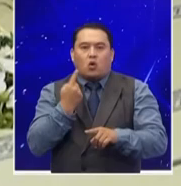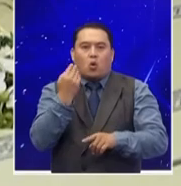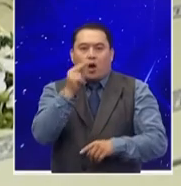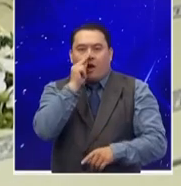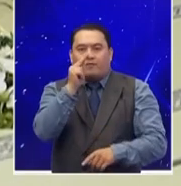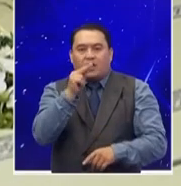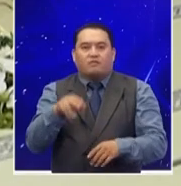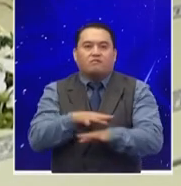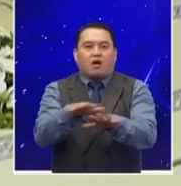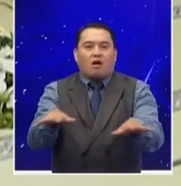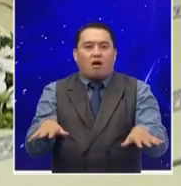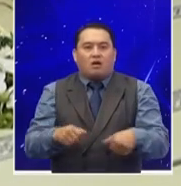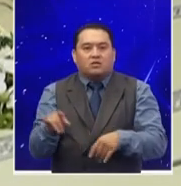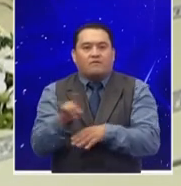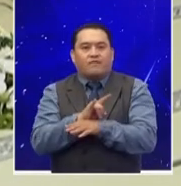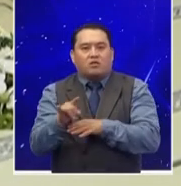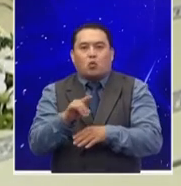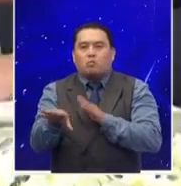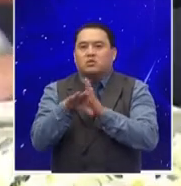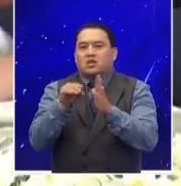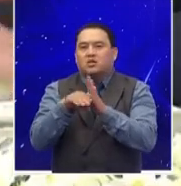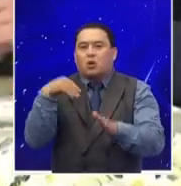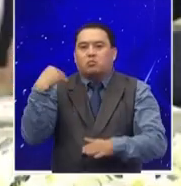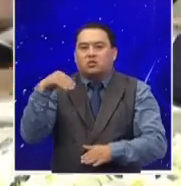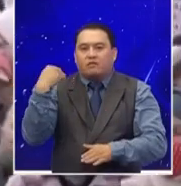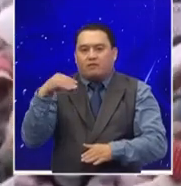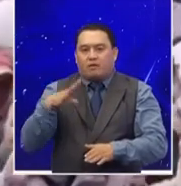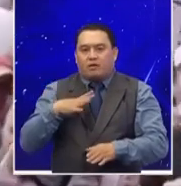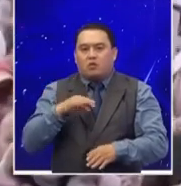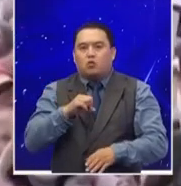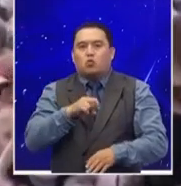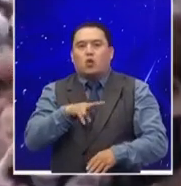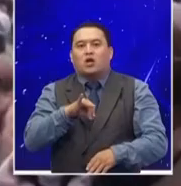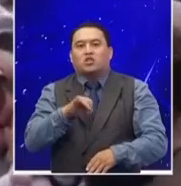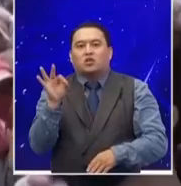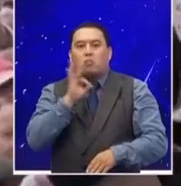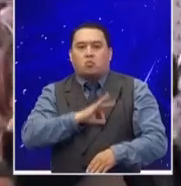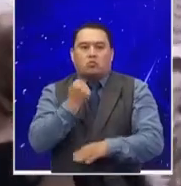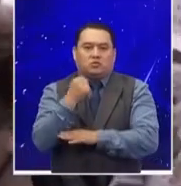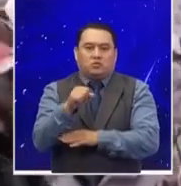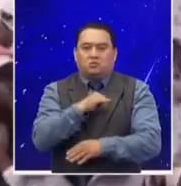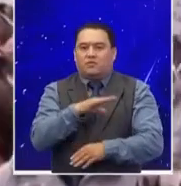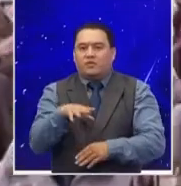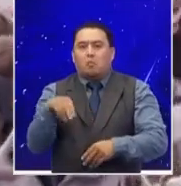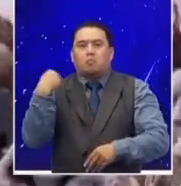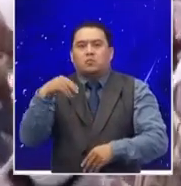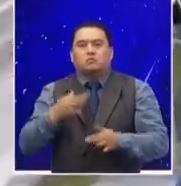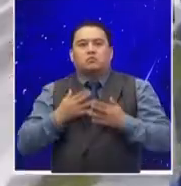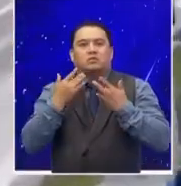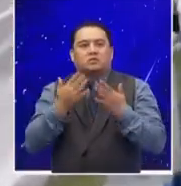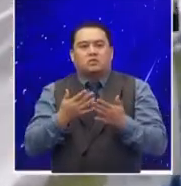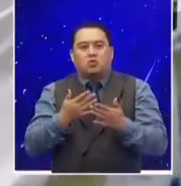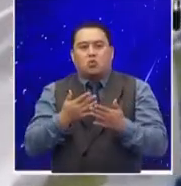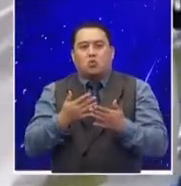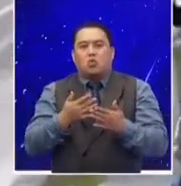Их участники обвиняют власти в фальсификации итогов президентских выборов в пользу Лукашенко. Сам президент потребовал